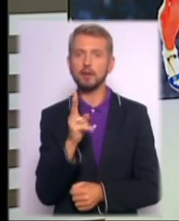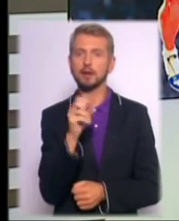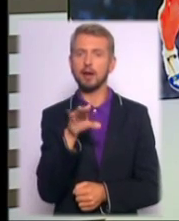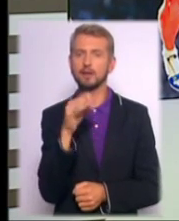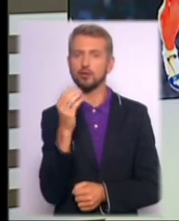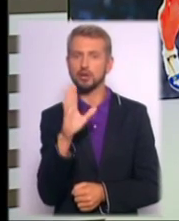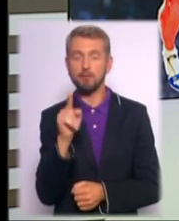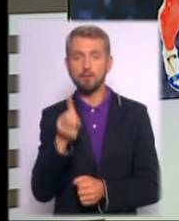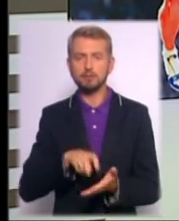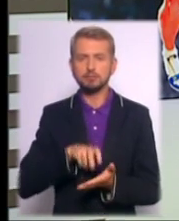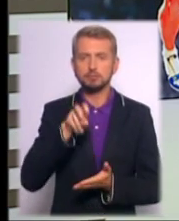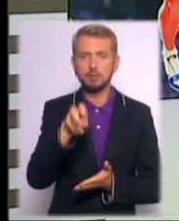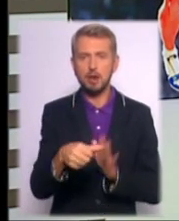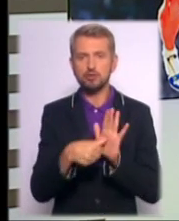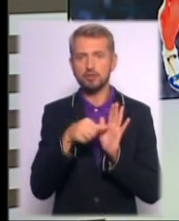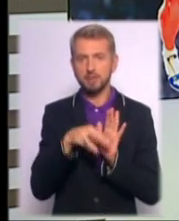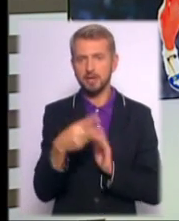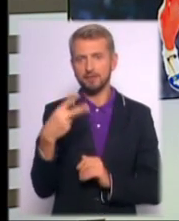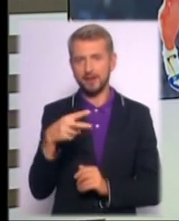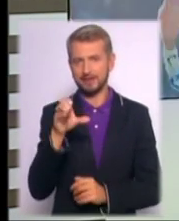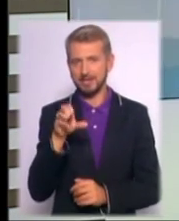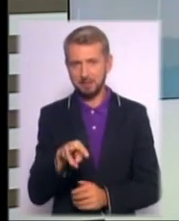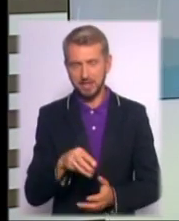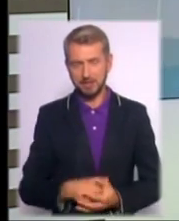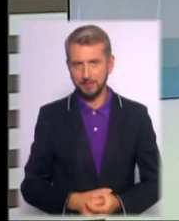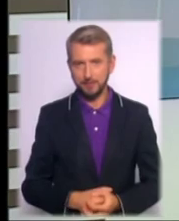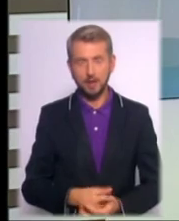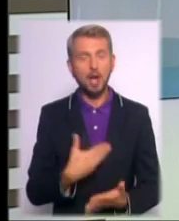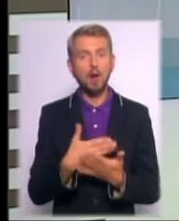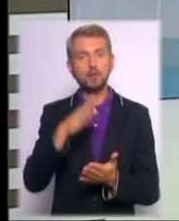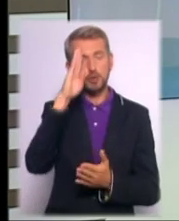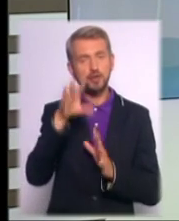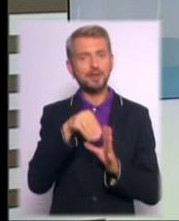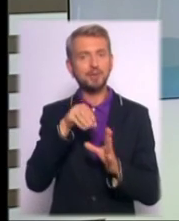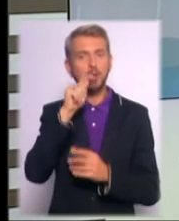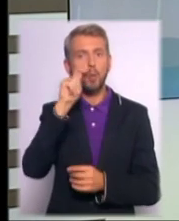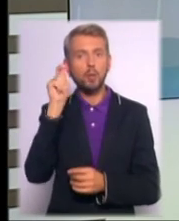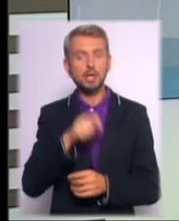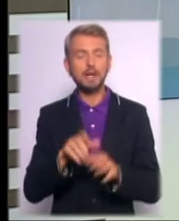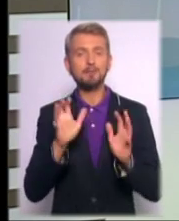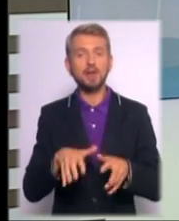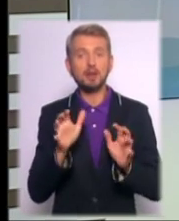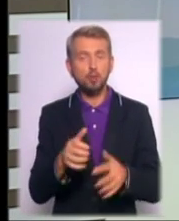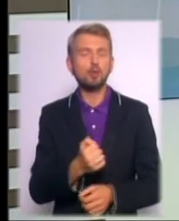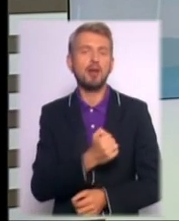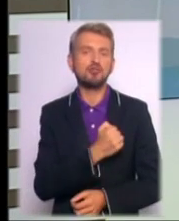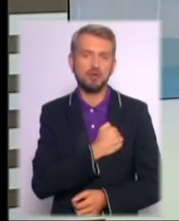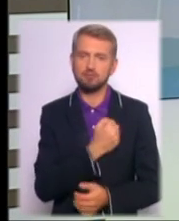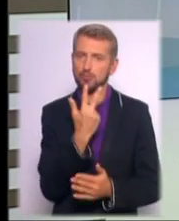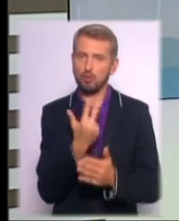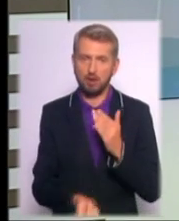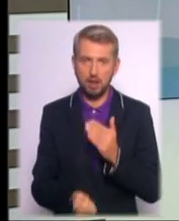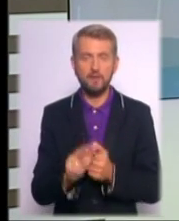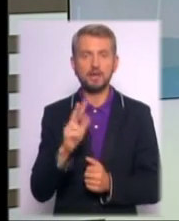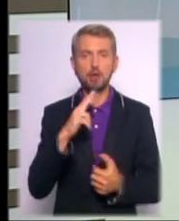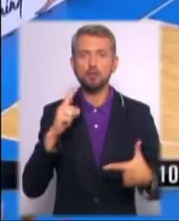Українець застрибнув на 6 метрів 20 сантиметрів. А от чоловіча збірна України з баскетболу, на жаль, зазнала поразки. У